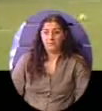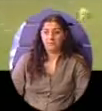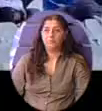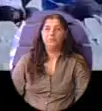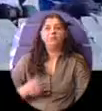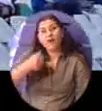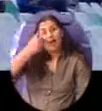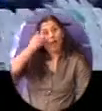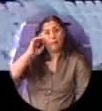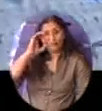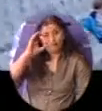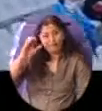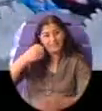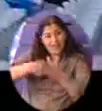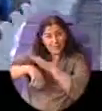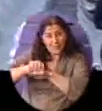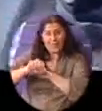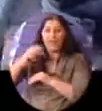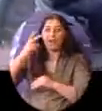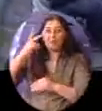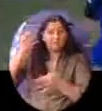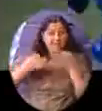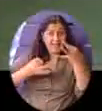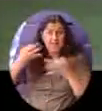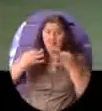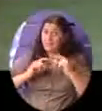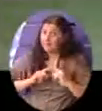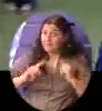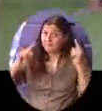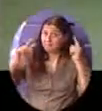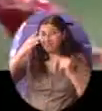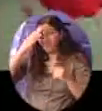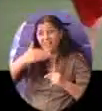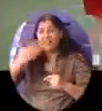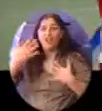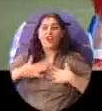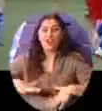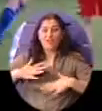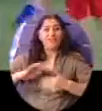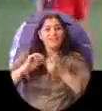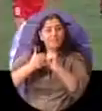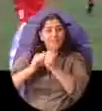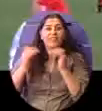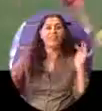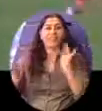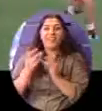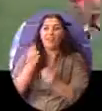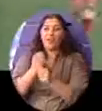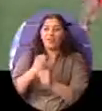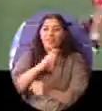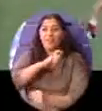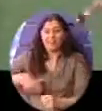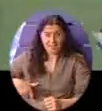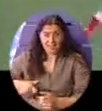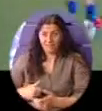כשהגיע אמש לאצטדיון הכדורגל באשקלון, נתקל בשחקנים לא שגרתיים. סלבריטאים לובשי מדי ספורט שיחקו נגד עובדי עיריית